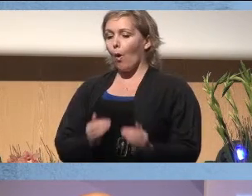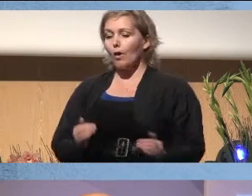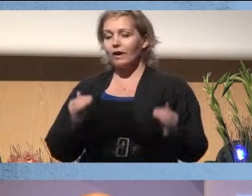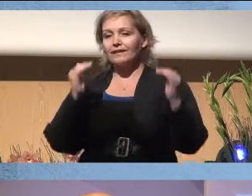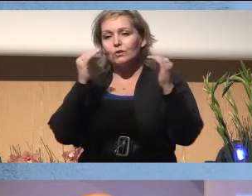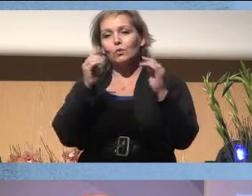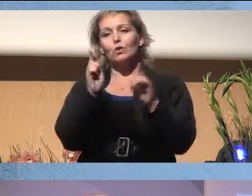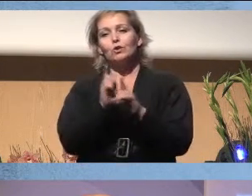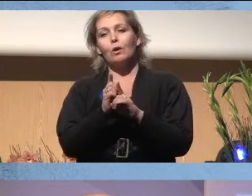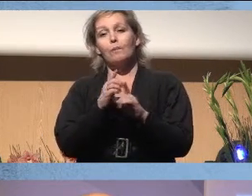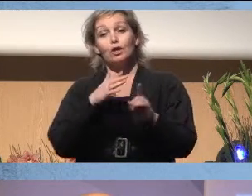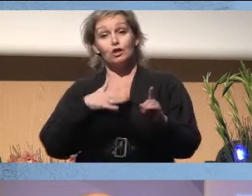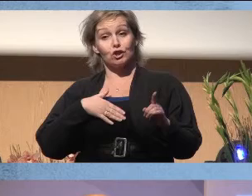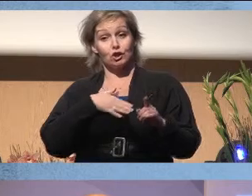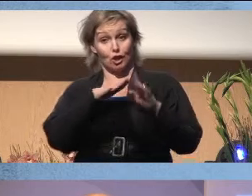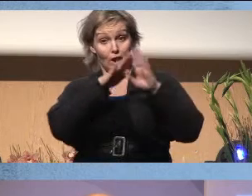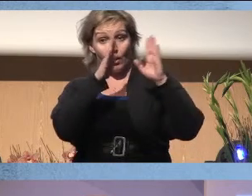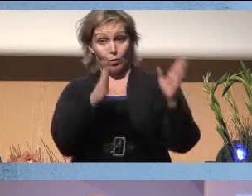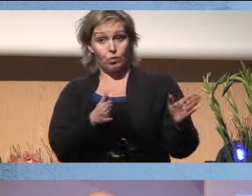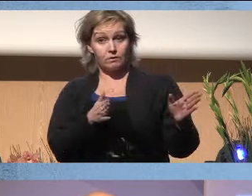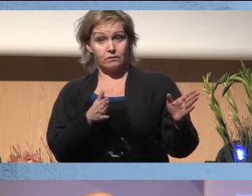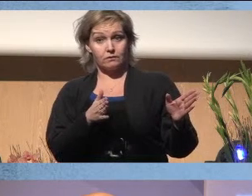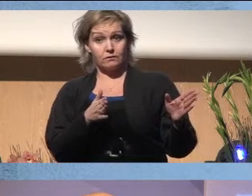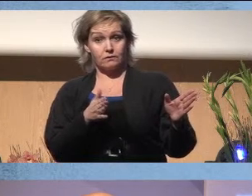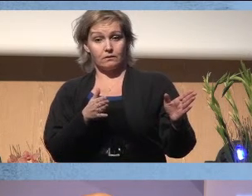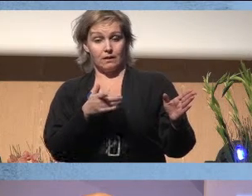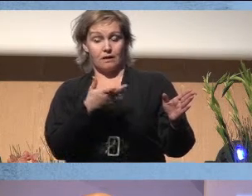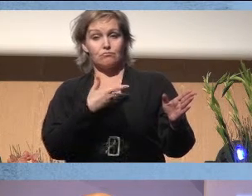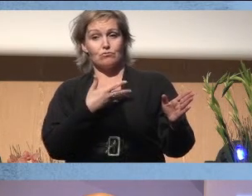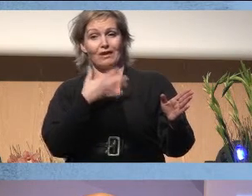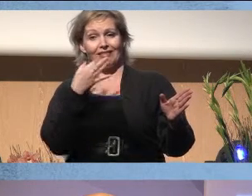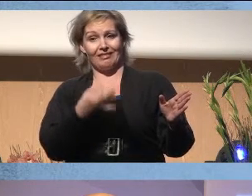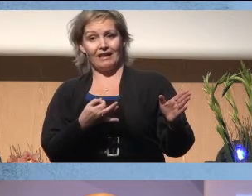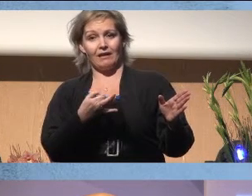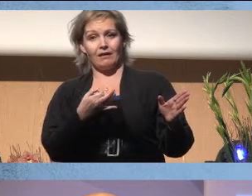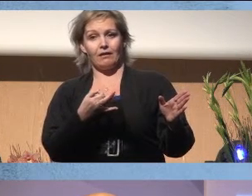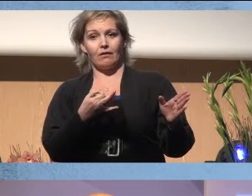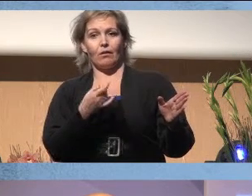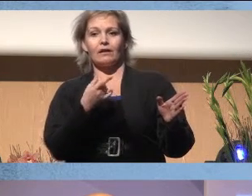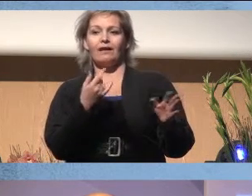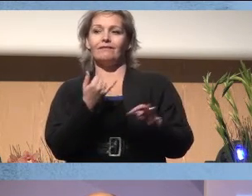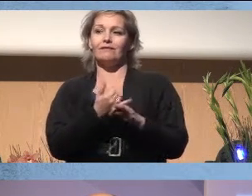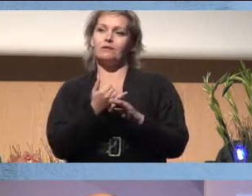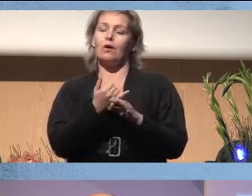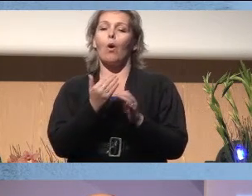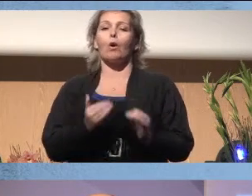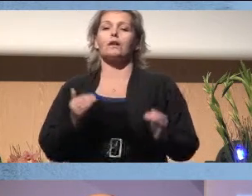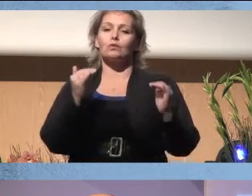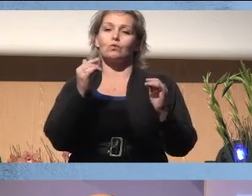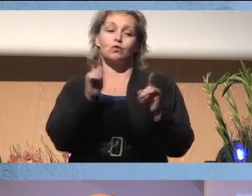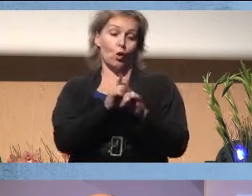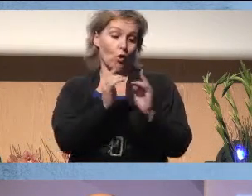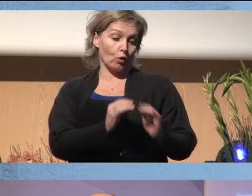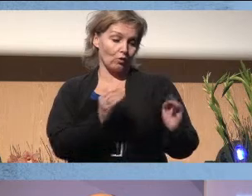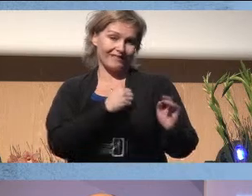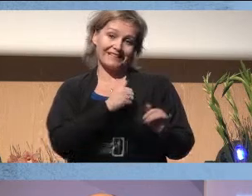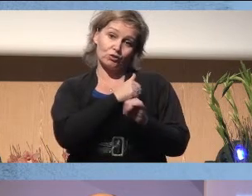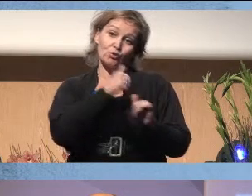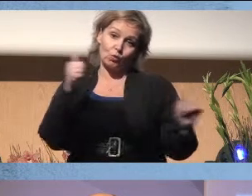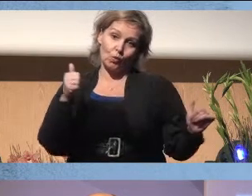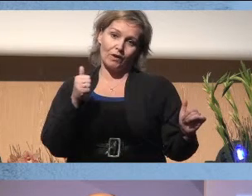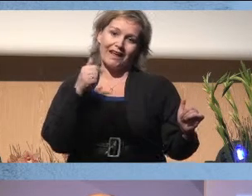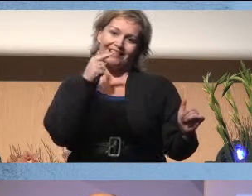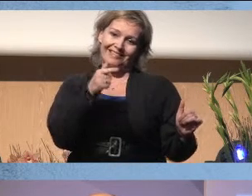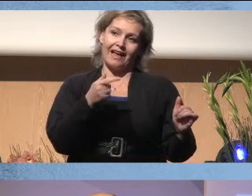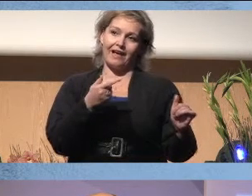organisasjoner som sykehus, men det er overførbart til mange ting, og det er at slike organisasjoner er store. Det er det som